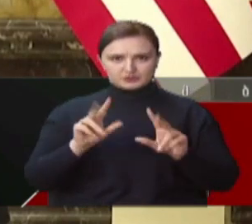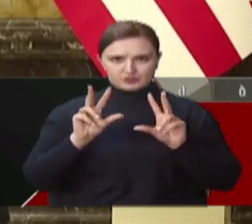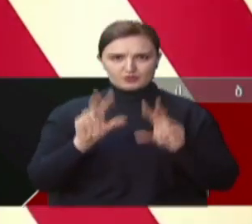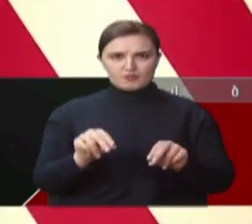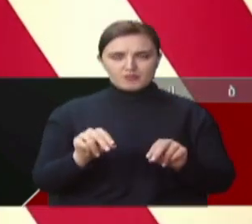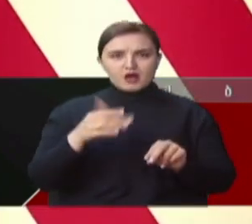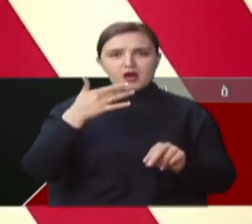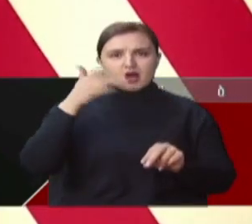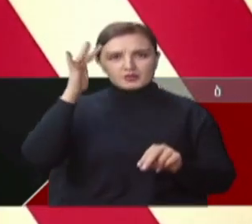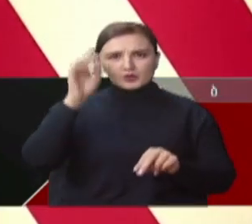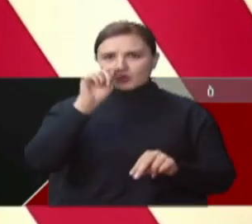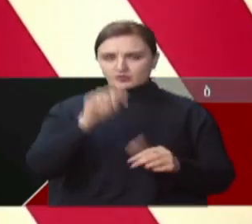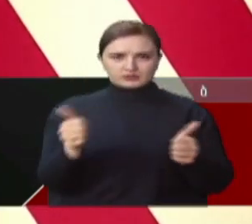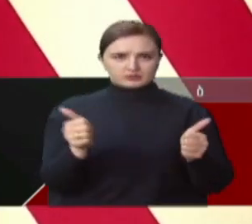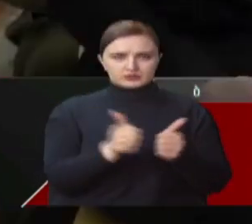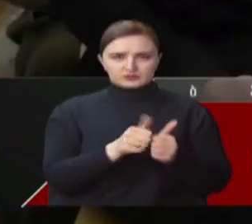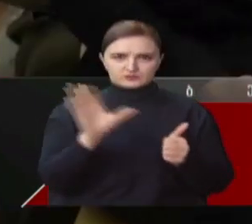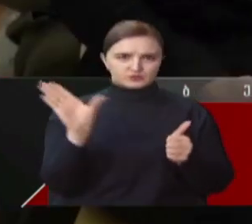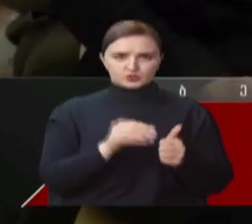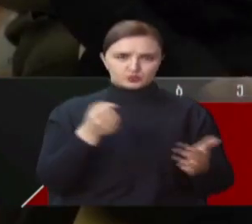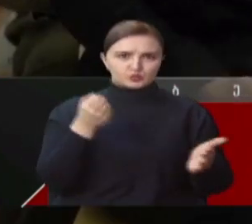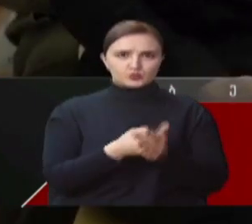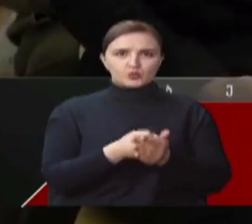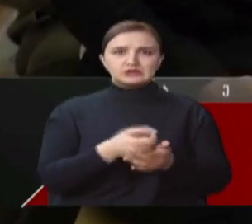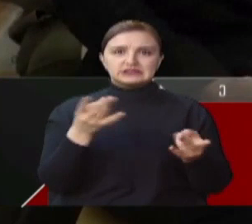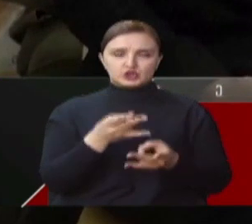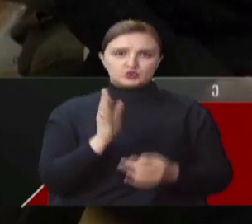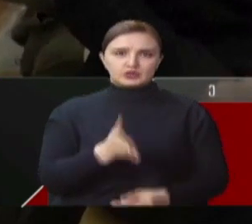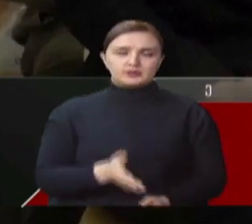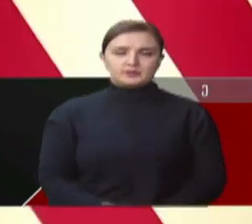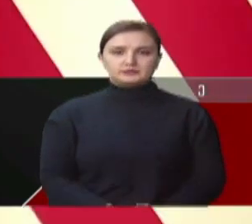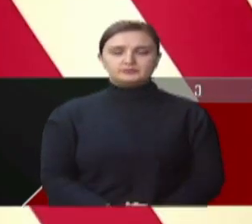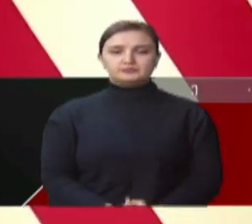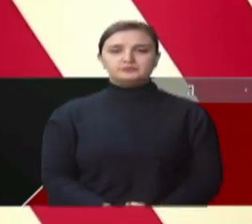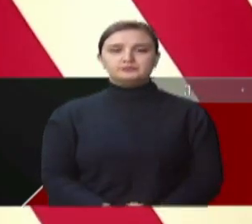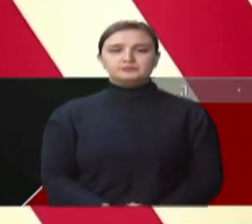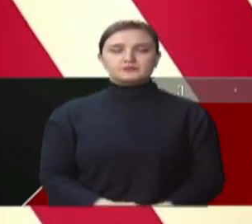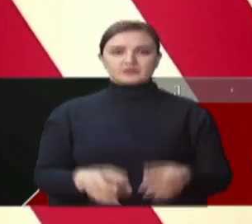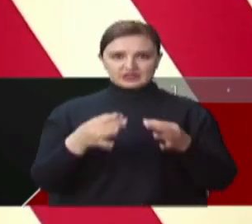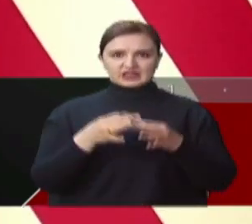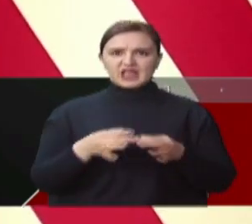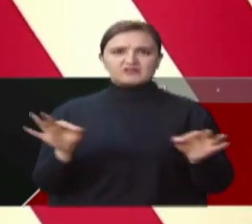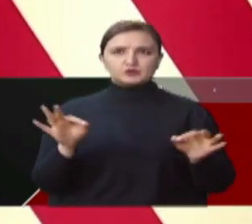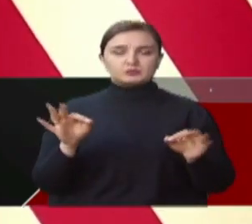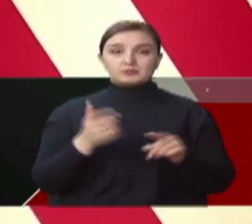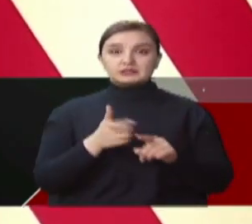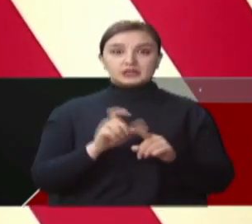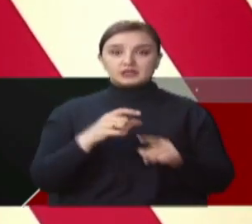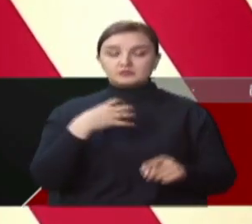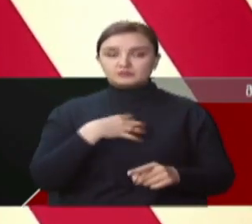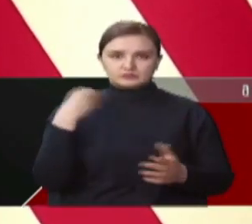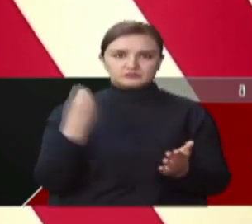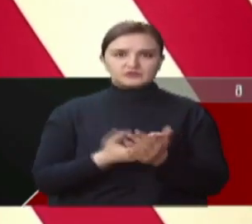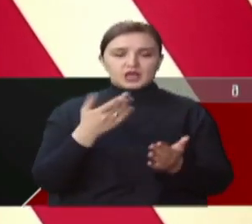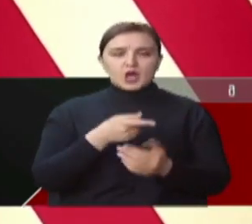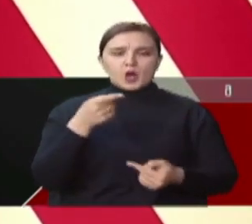შეერთებული შტატები უკრაინის გვერდით იდგება მანამდე, ვიდრე ეს საჭირო იქნება. თავისუფლება ფასდაუდებელია, მისთვის ბრძოლა